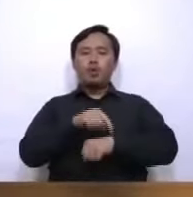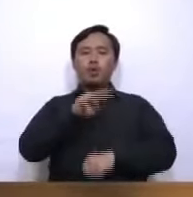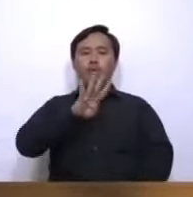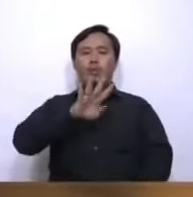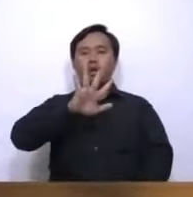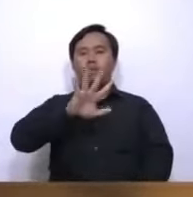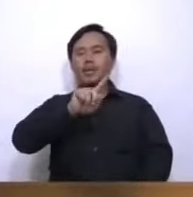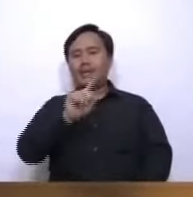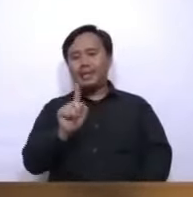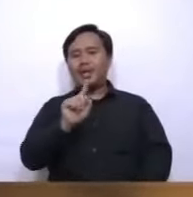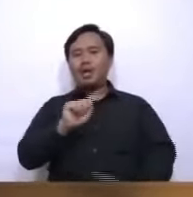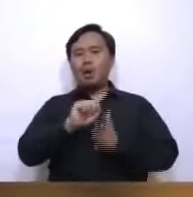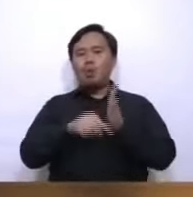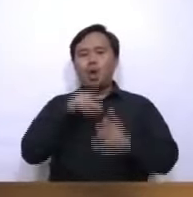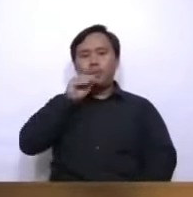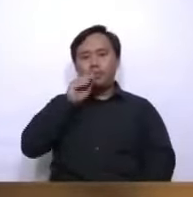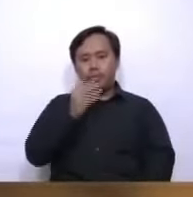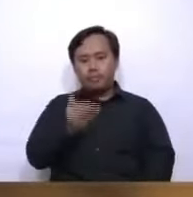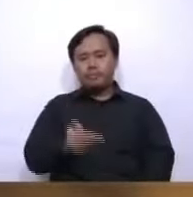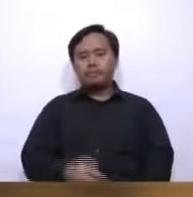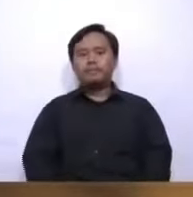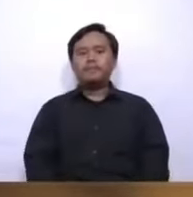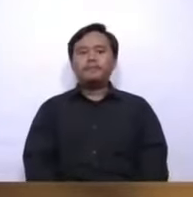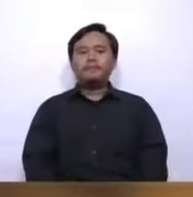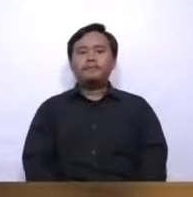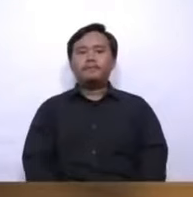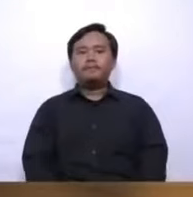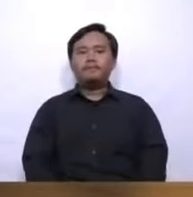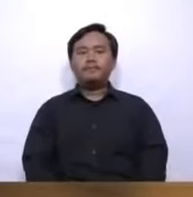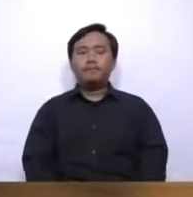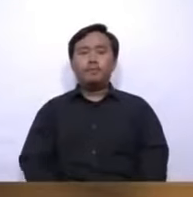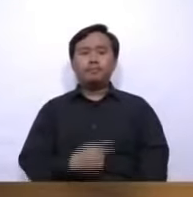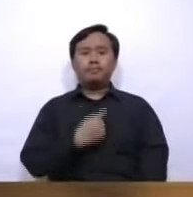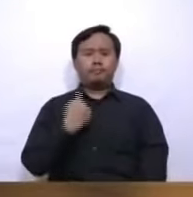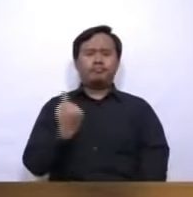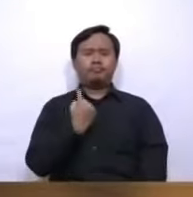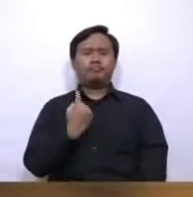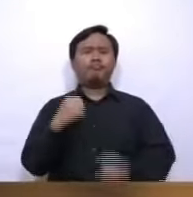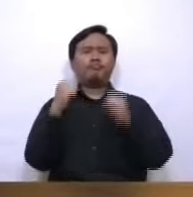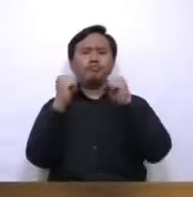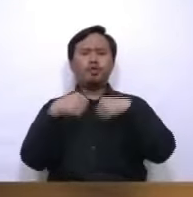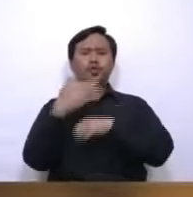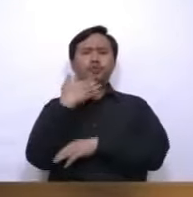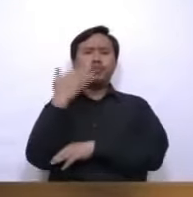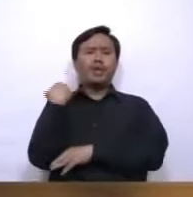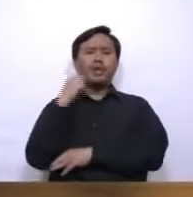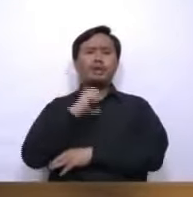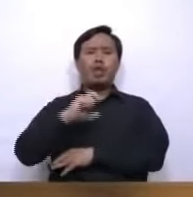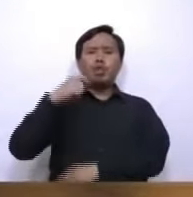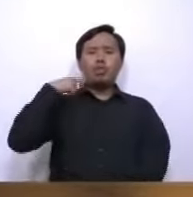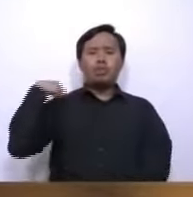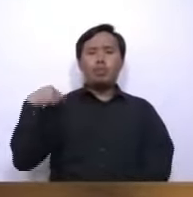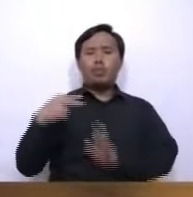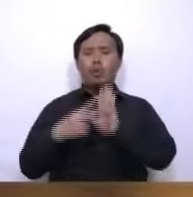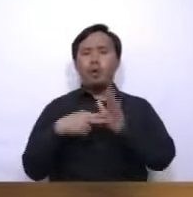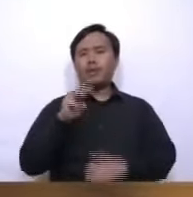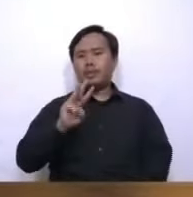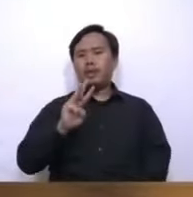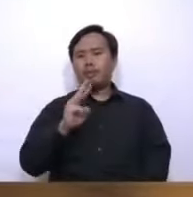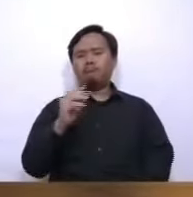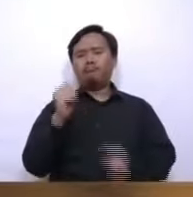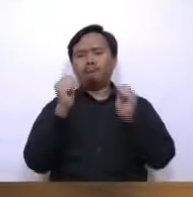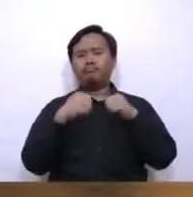detik dimulai saat Anda mulai berbicara. Pada dasarnya kami setuju apa yang disampaikan oleh Cagub nomor 3 bahwa